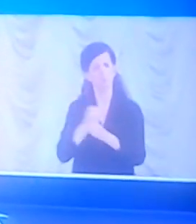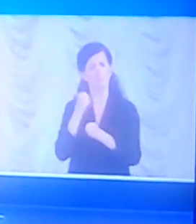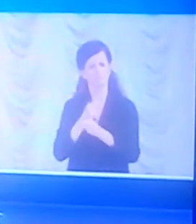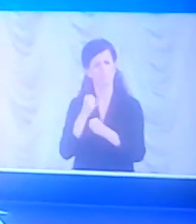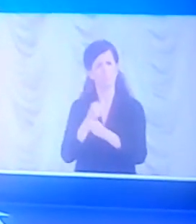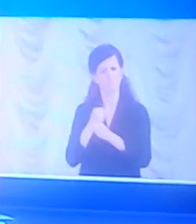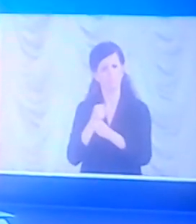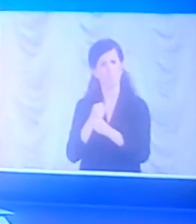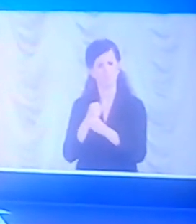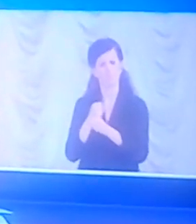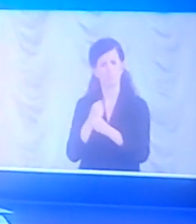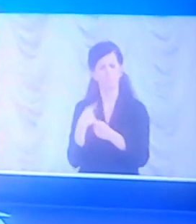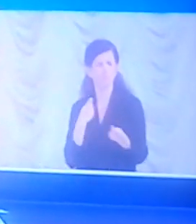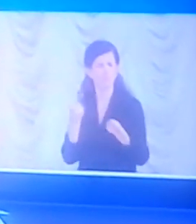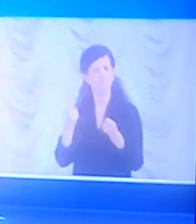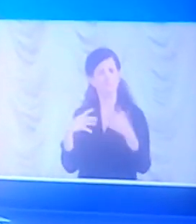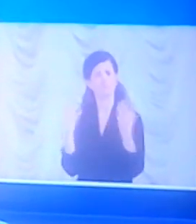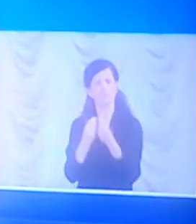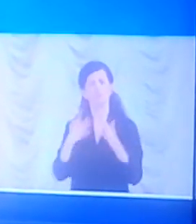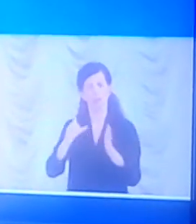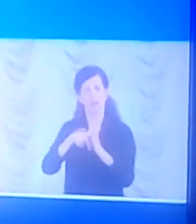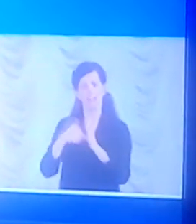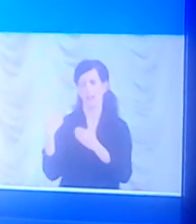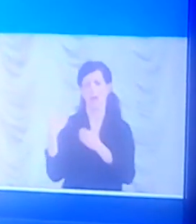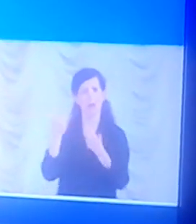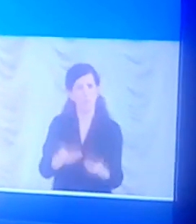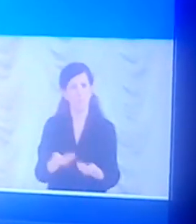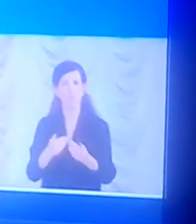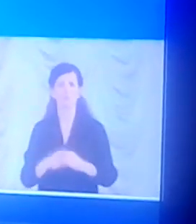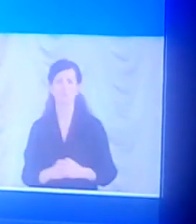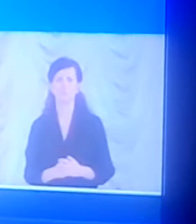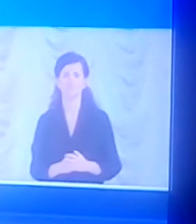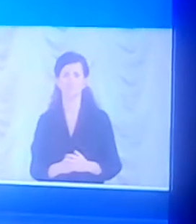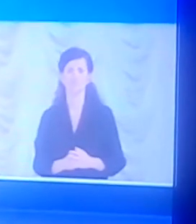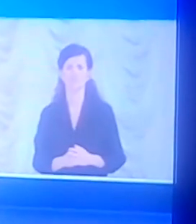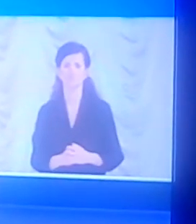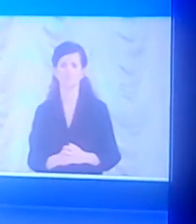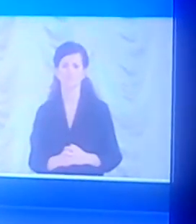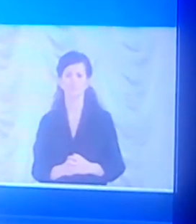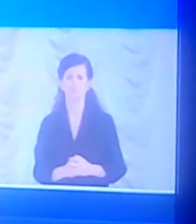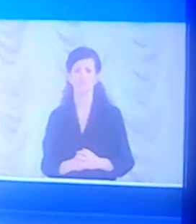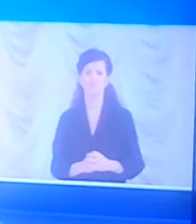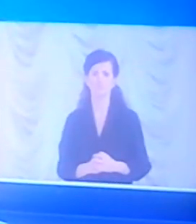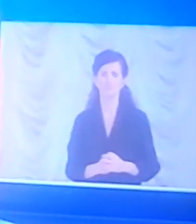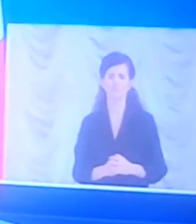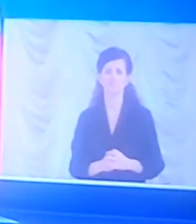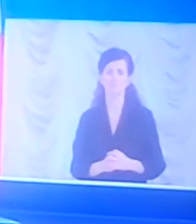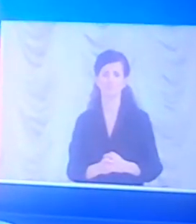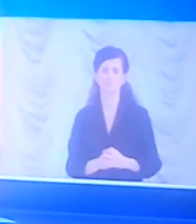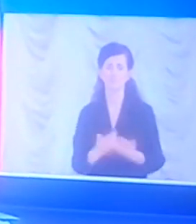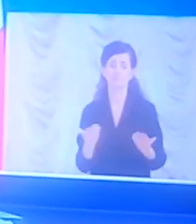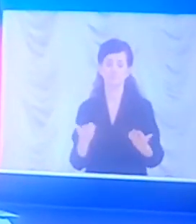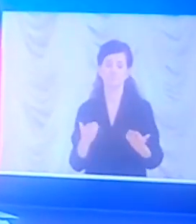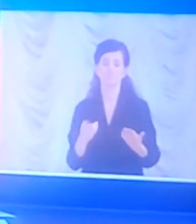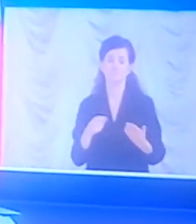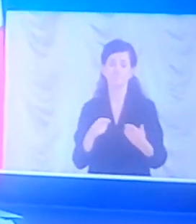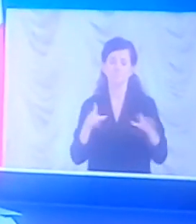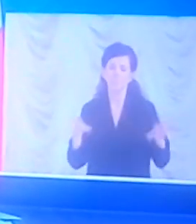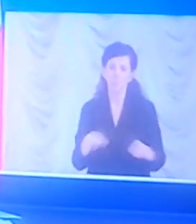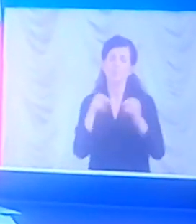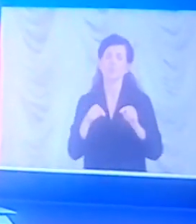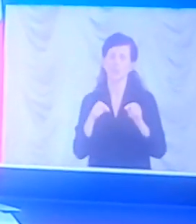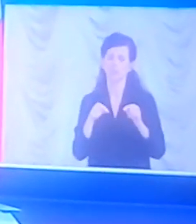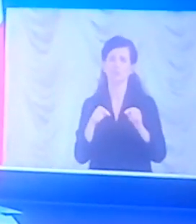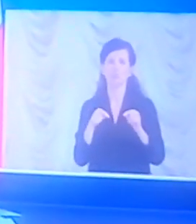tempo, ci coadiuva da parecchio tempo. Per quanto riguarda un passaggio importante. Nella convivenza